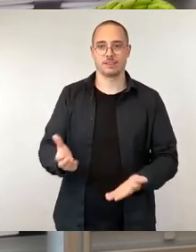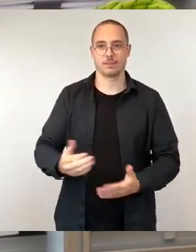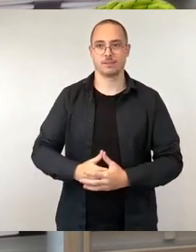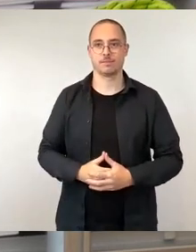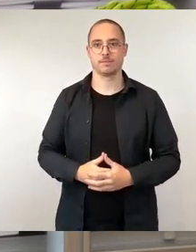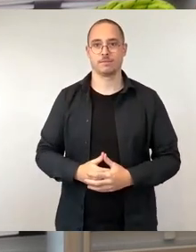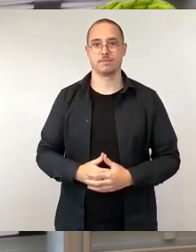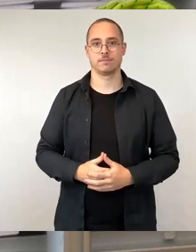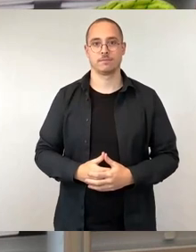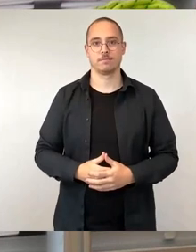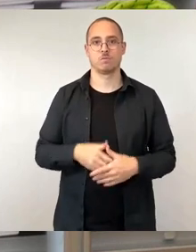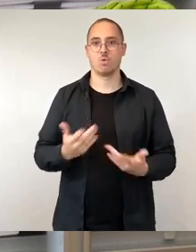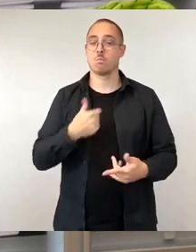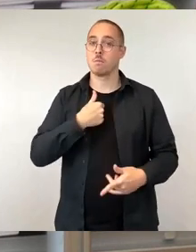als